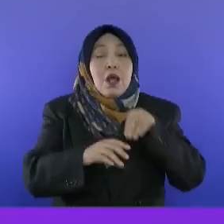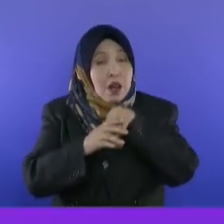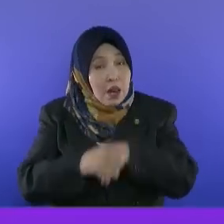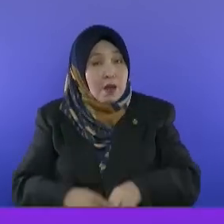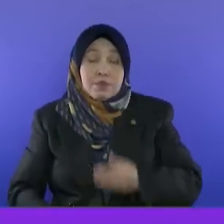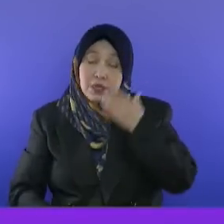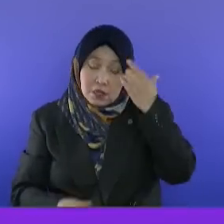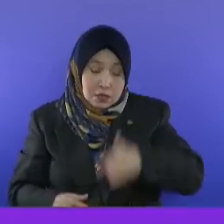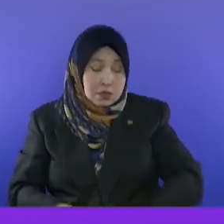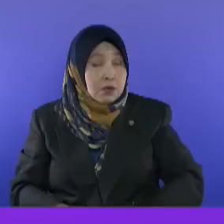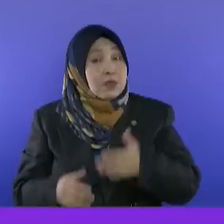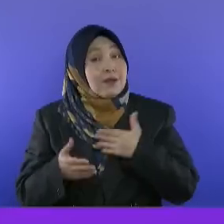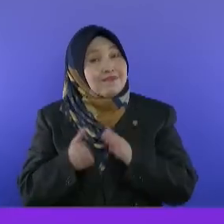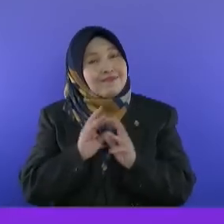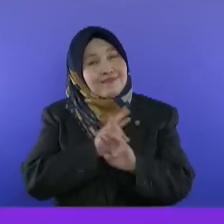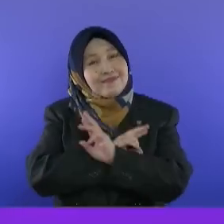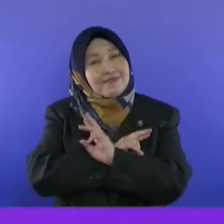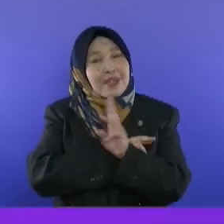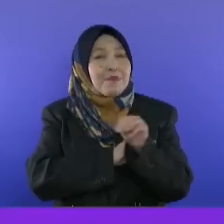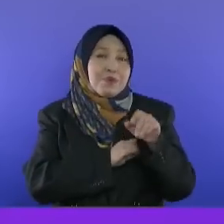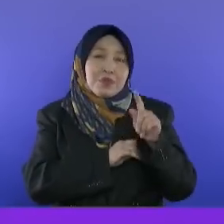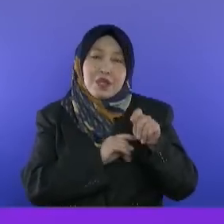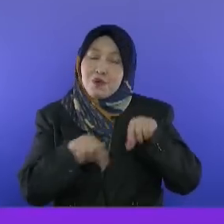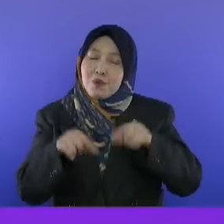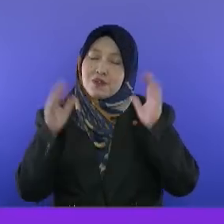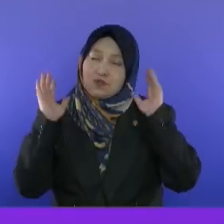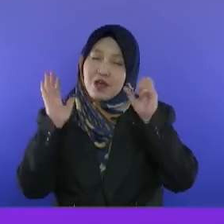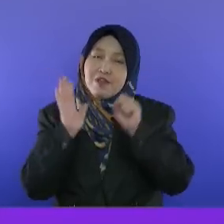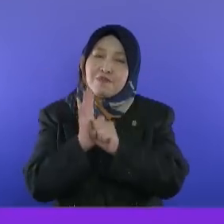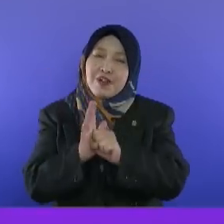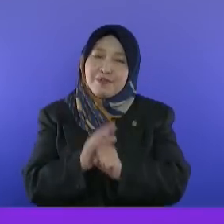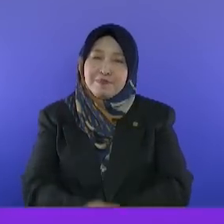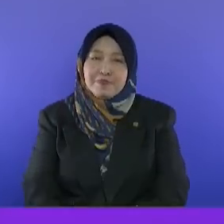kita doa Allah jauhkan kita ber hak sebentar baik Alquran